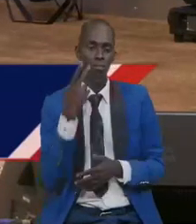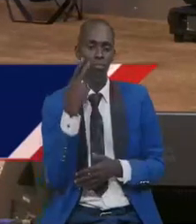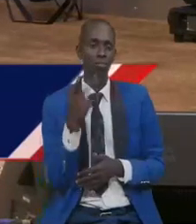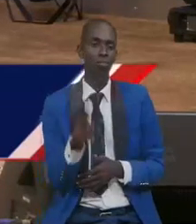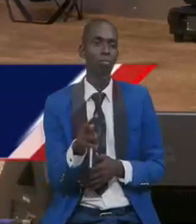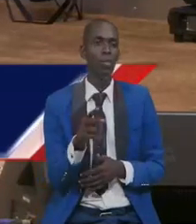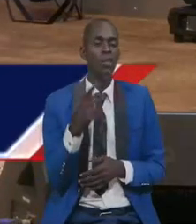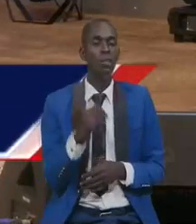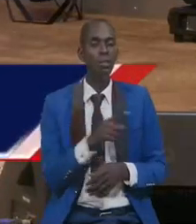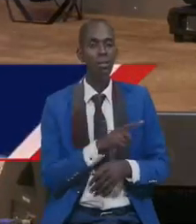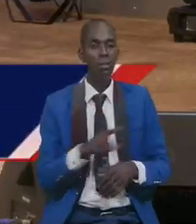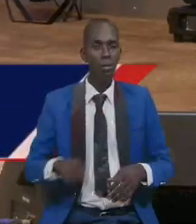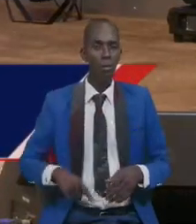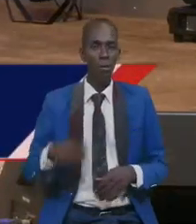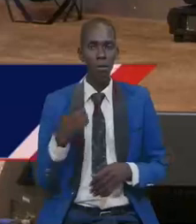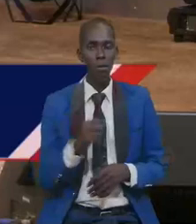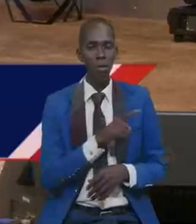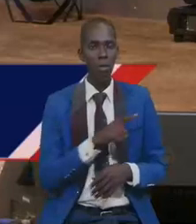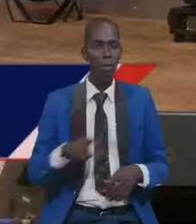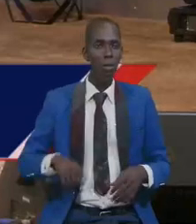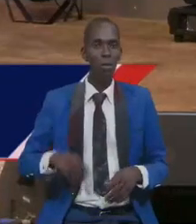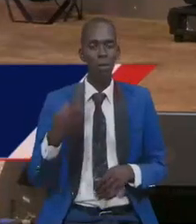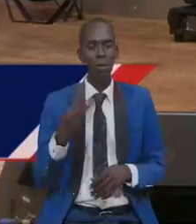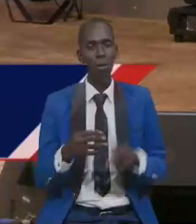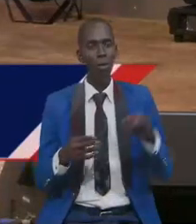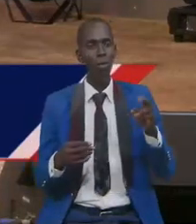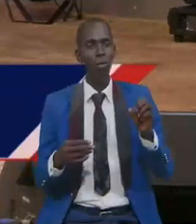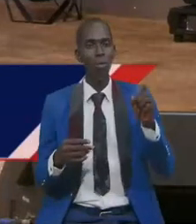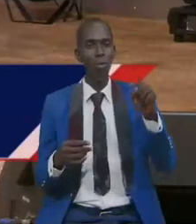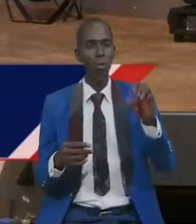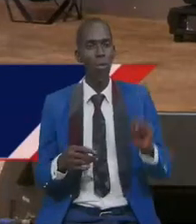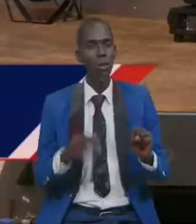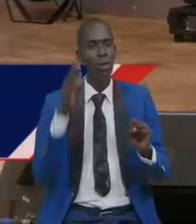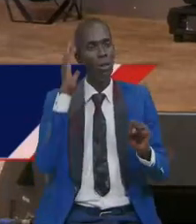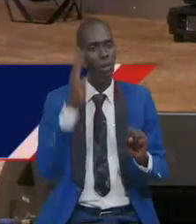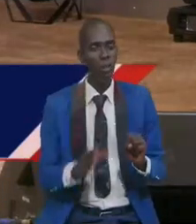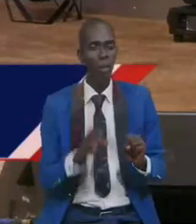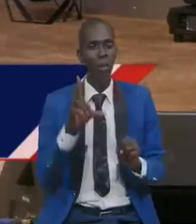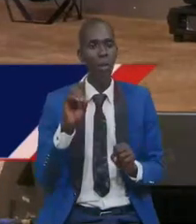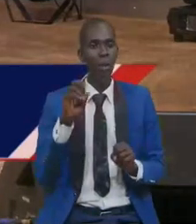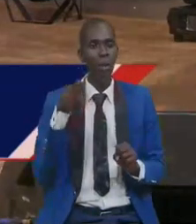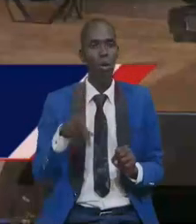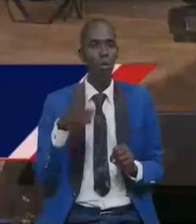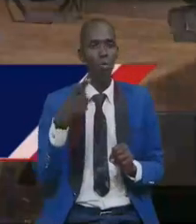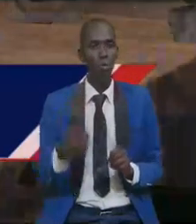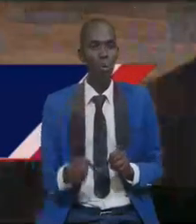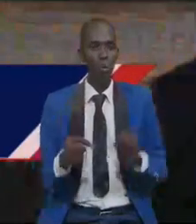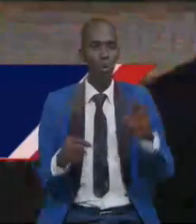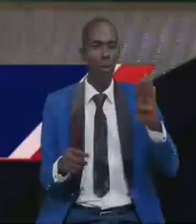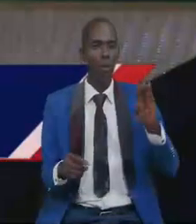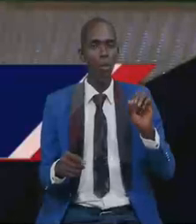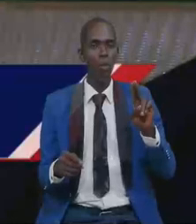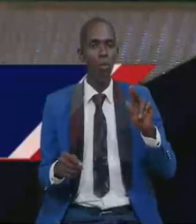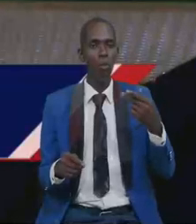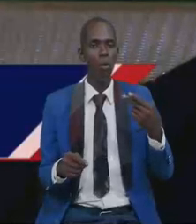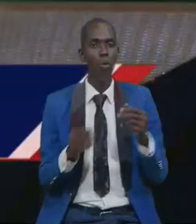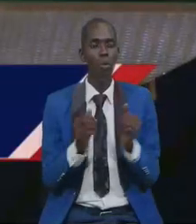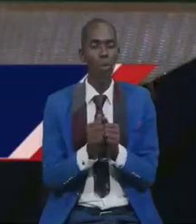dit, il dit, voici le Seigneur l'Éternel des armées brise les rameaux avec